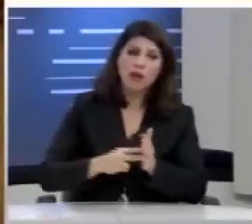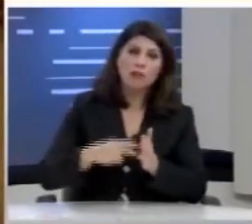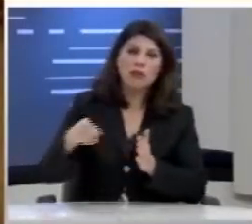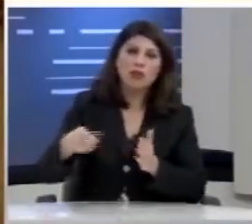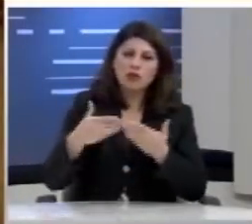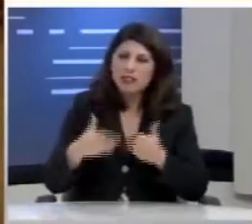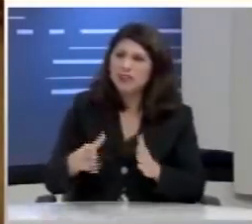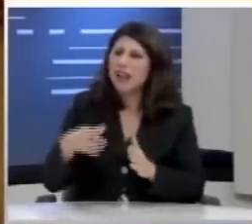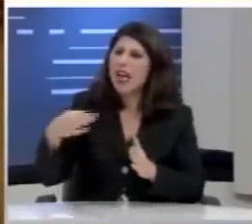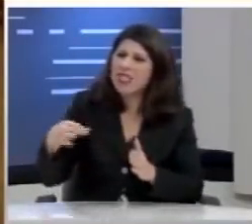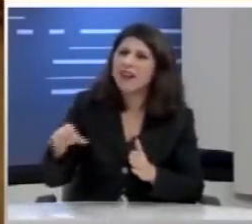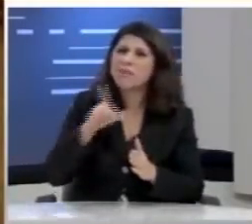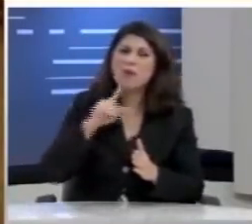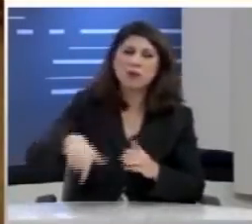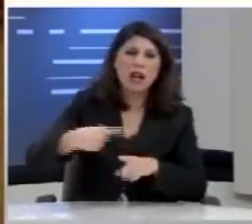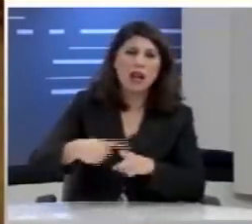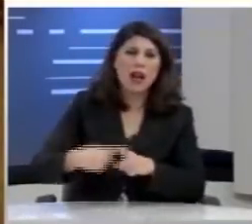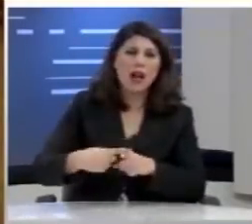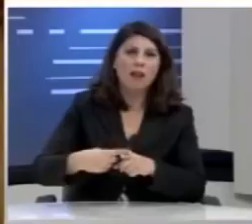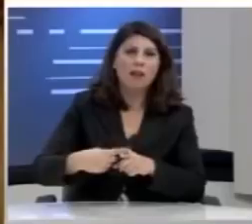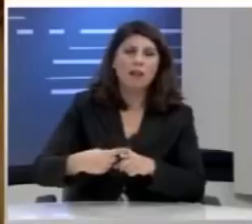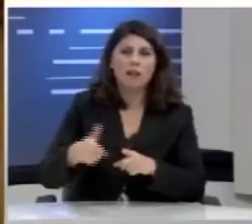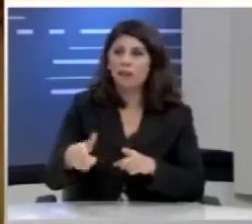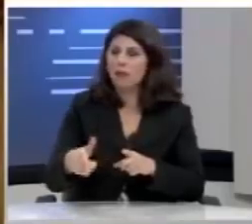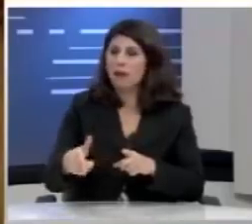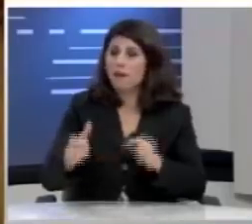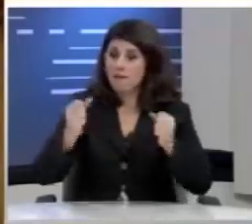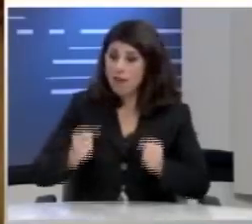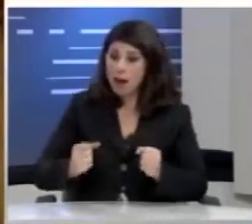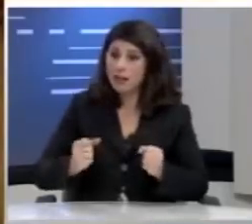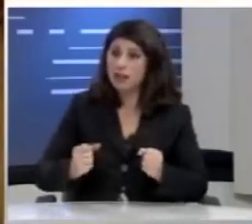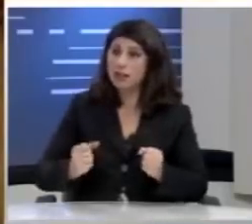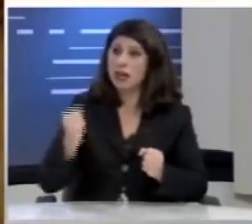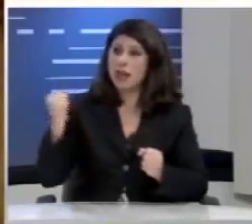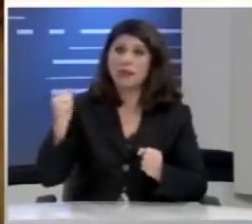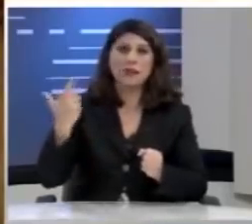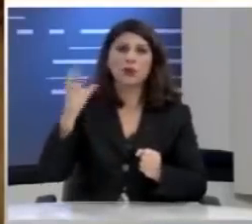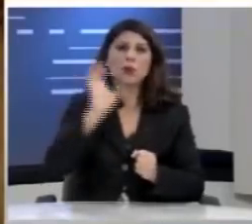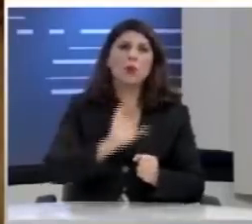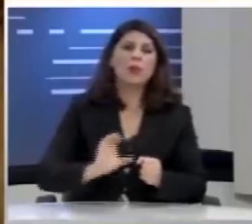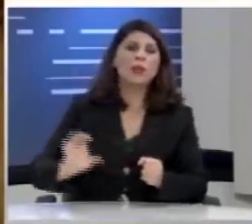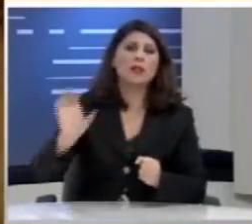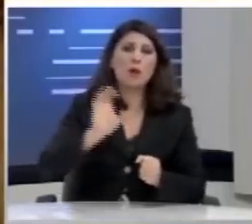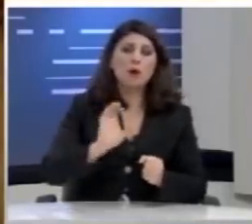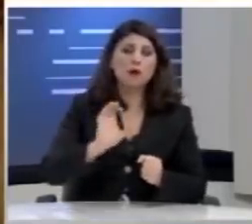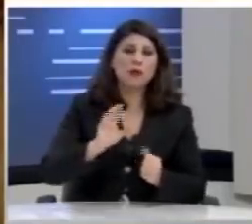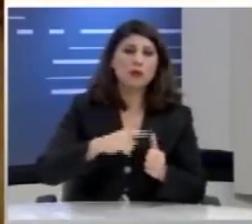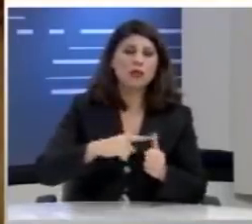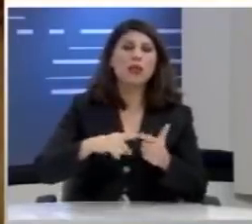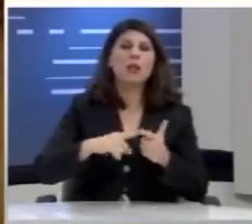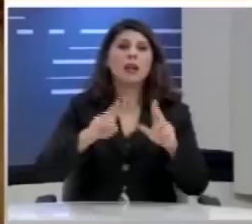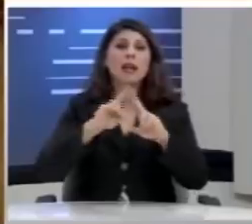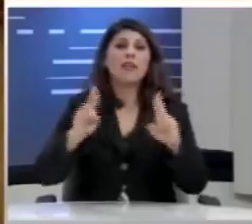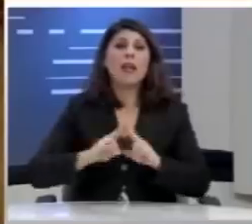τόσο ανοιχτή όσο η ελληνική, ατμομηχανή της οποίας, όπως λέτε άλλωστε, είναι ο τουρισμός και οι